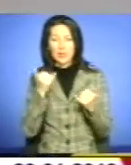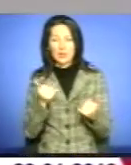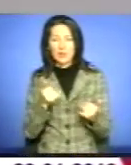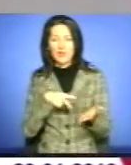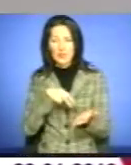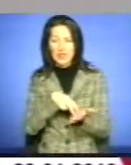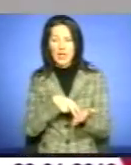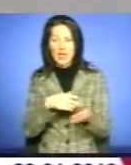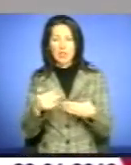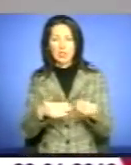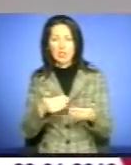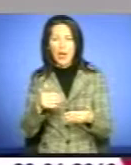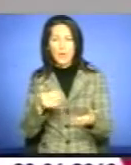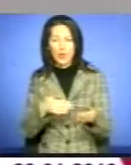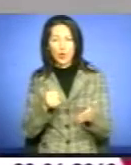дійсно, цю